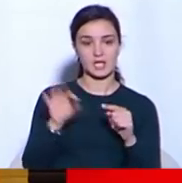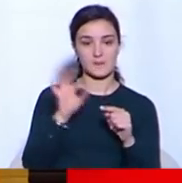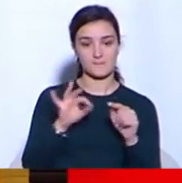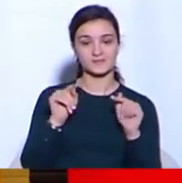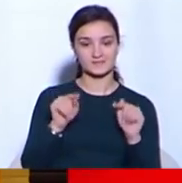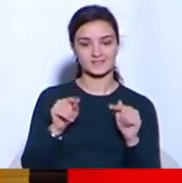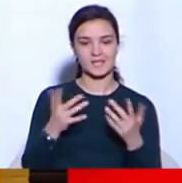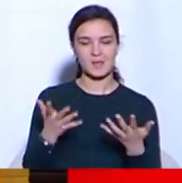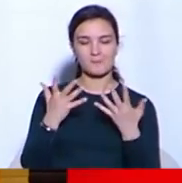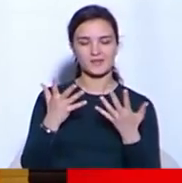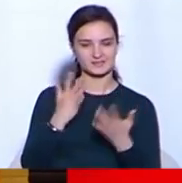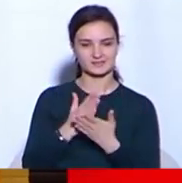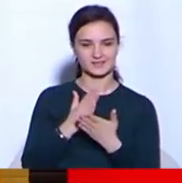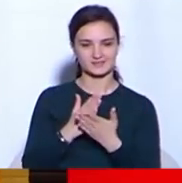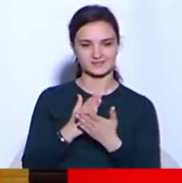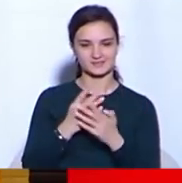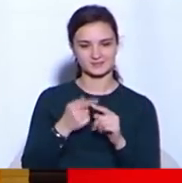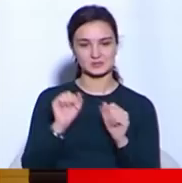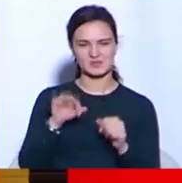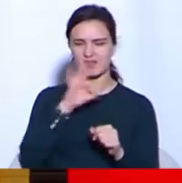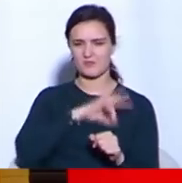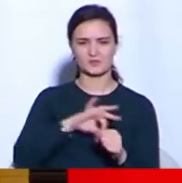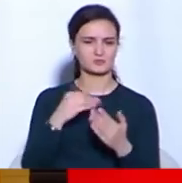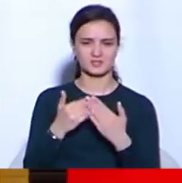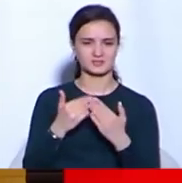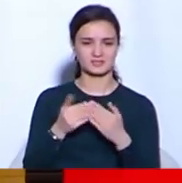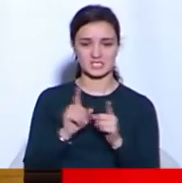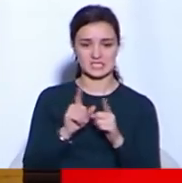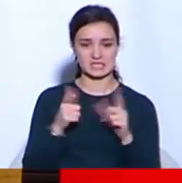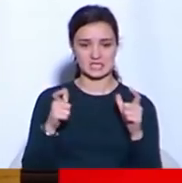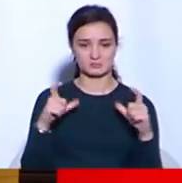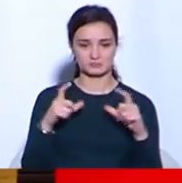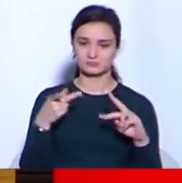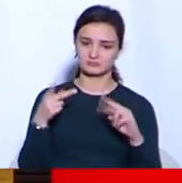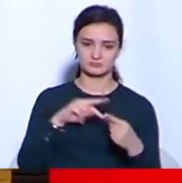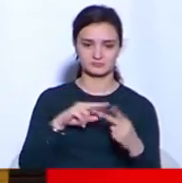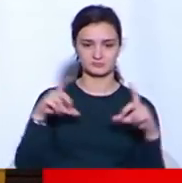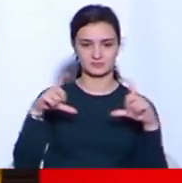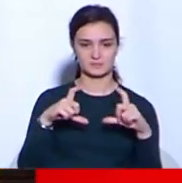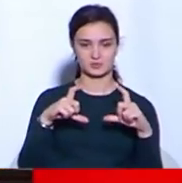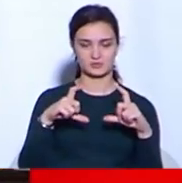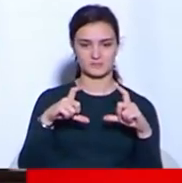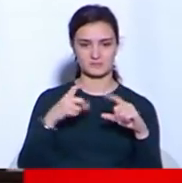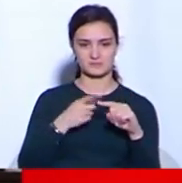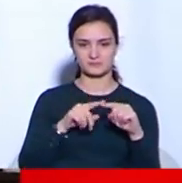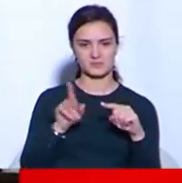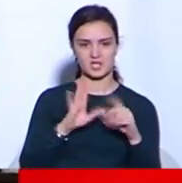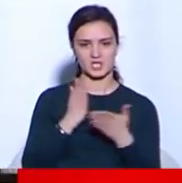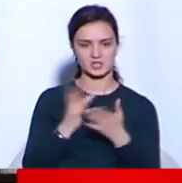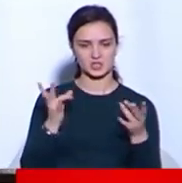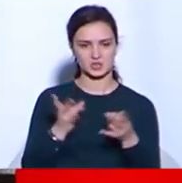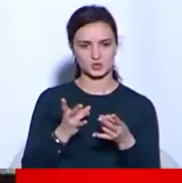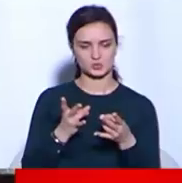დგას ის ეფექტი, რომელიც შეიძლება გამოვიყენოთ მაგალითად ასეთი ტიპში ჩანაცვლების შემთხვევაში. ანუ არ არის